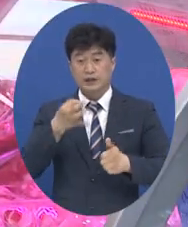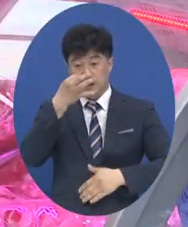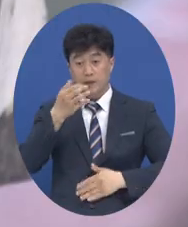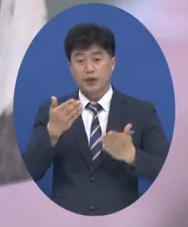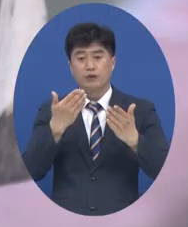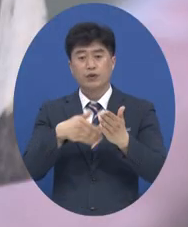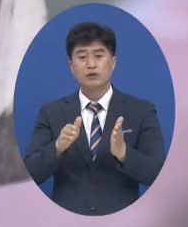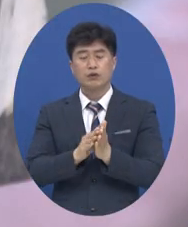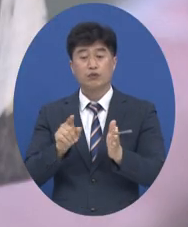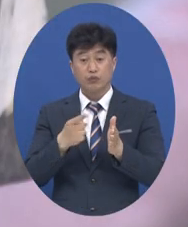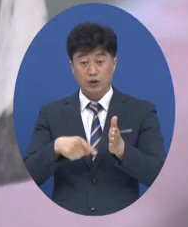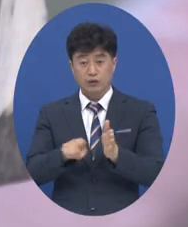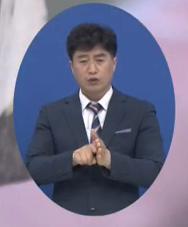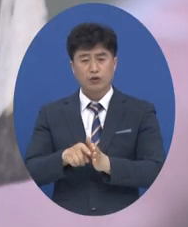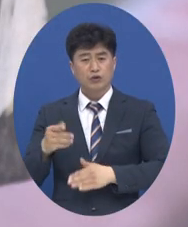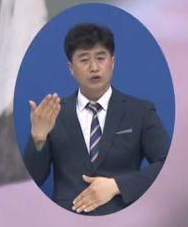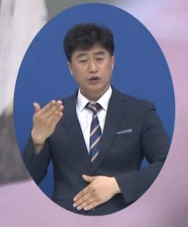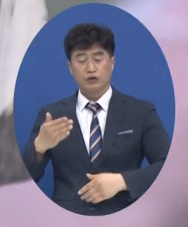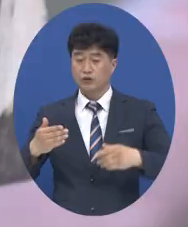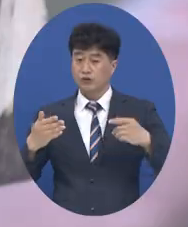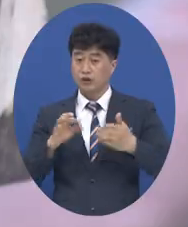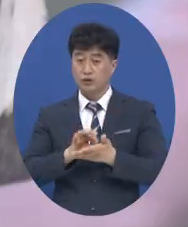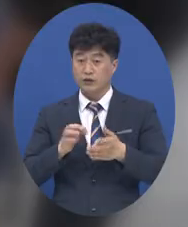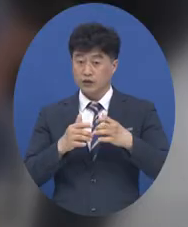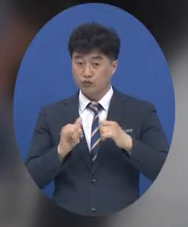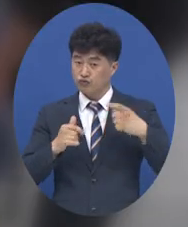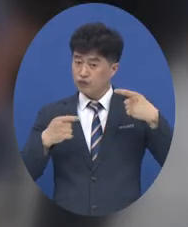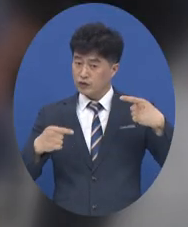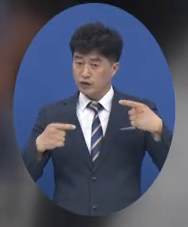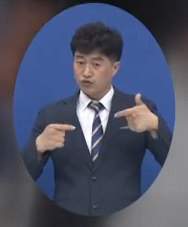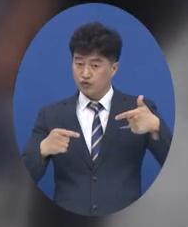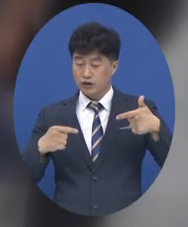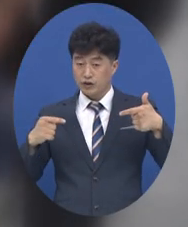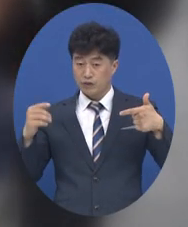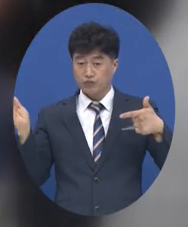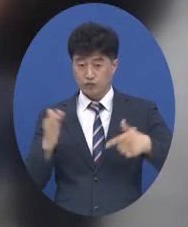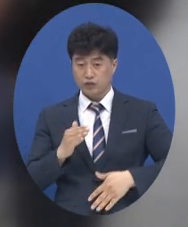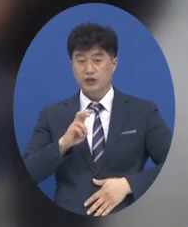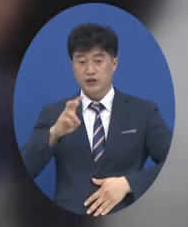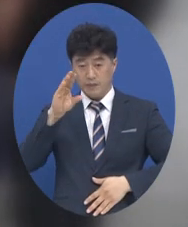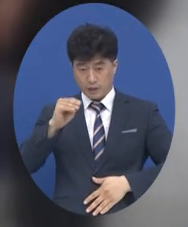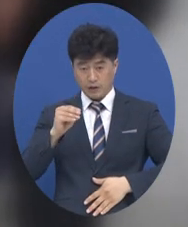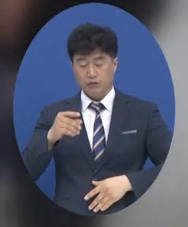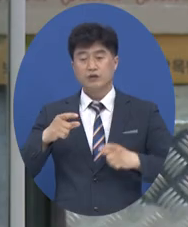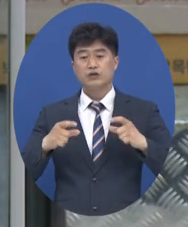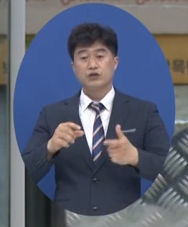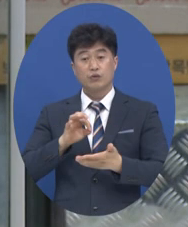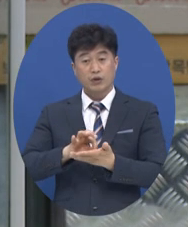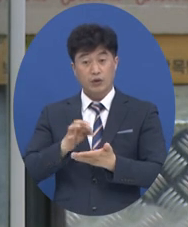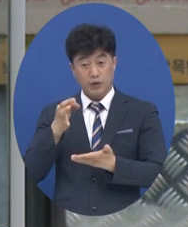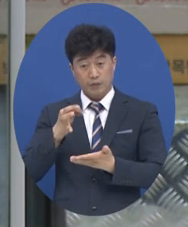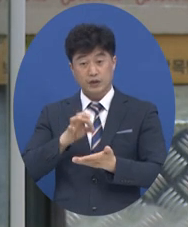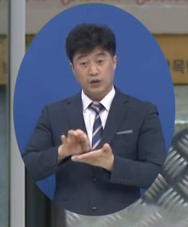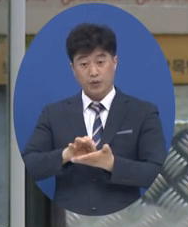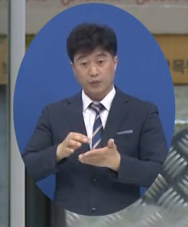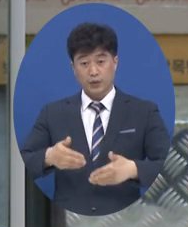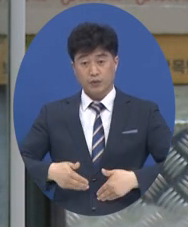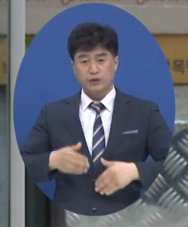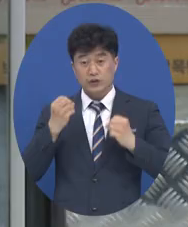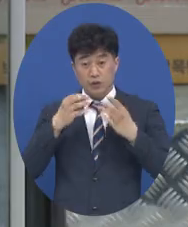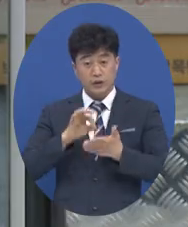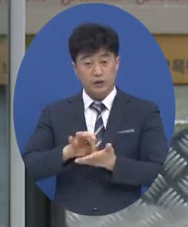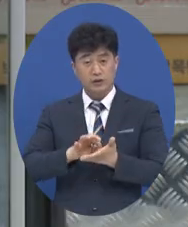기존 사용자는 6월 1일부터 예산 소진 시까지 20만 원 이상을 지역 화폐로 써야 하고 신규